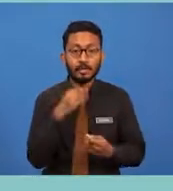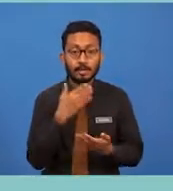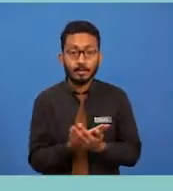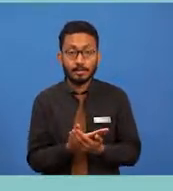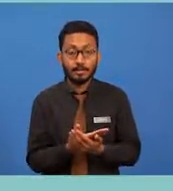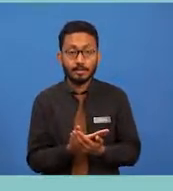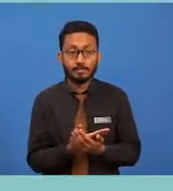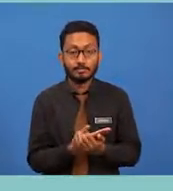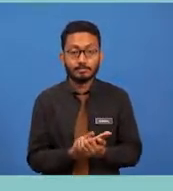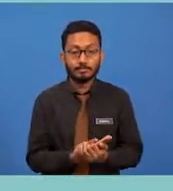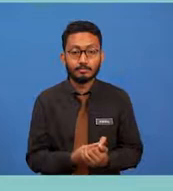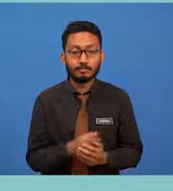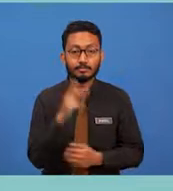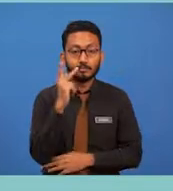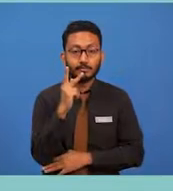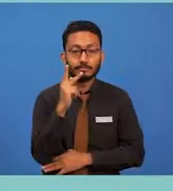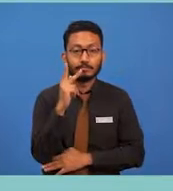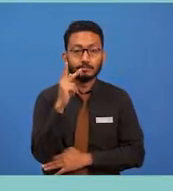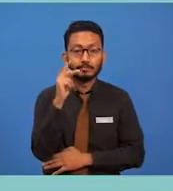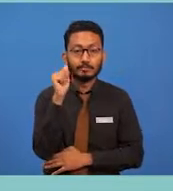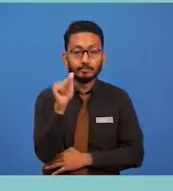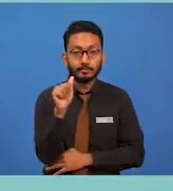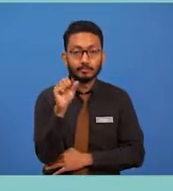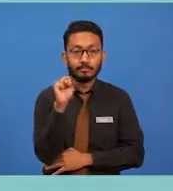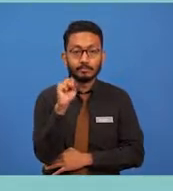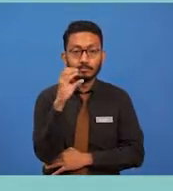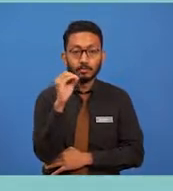kalsium sulfat dan air pula terhasil.